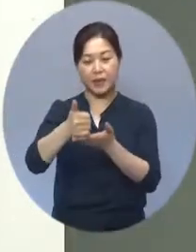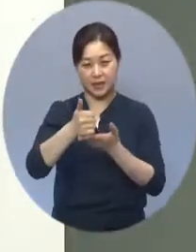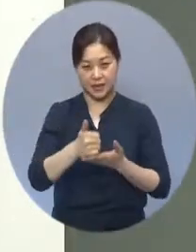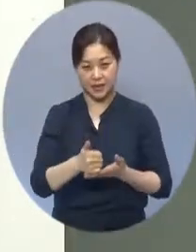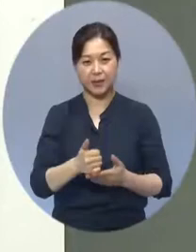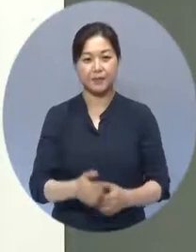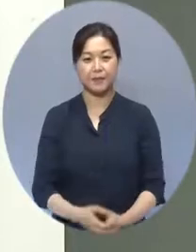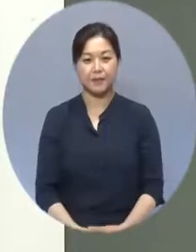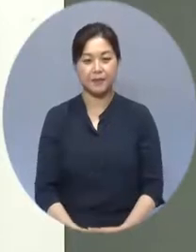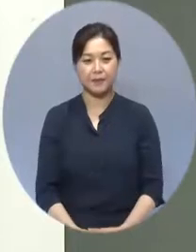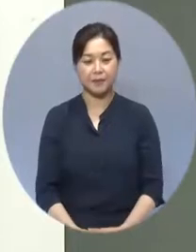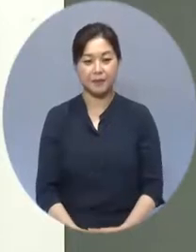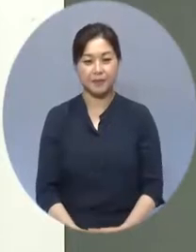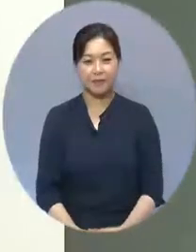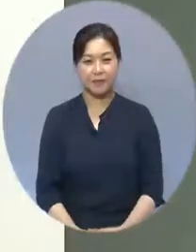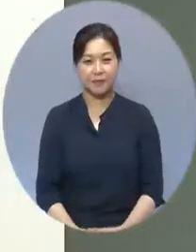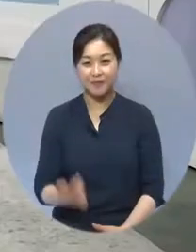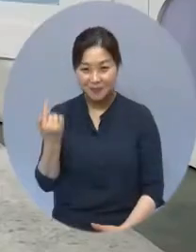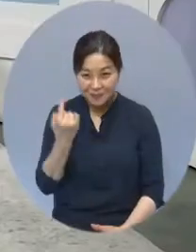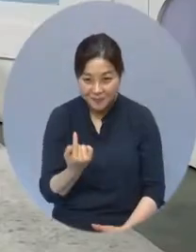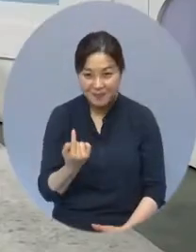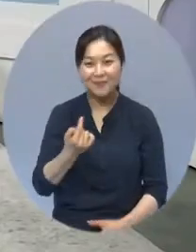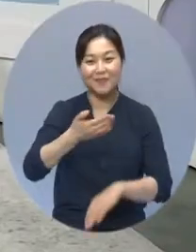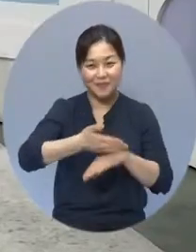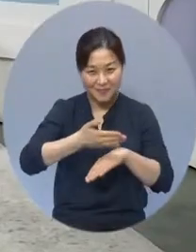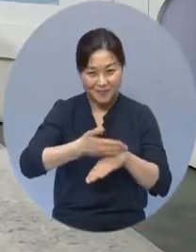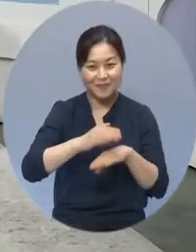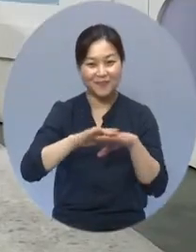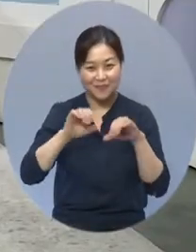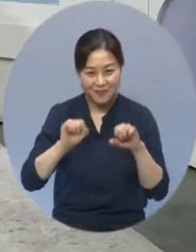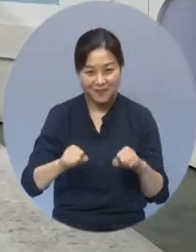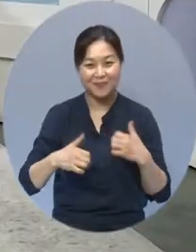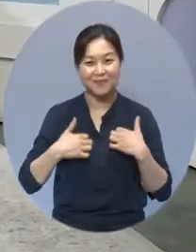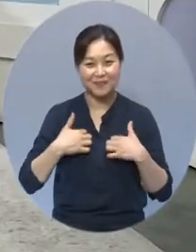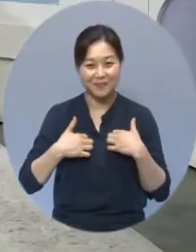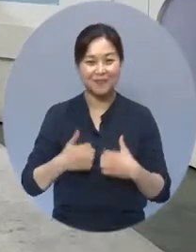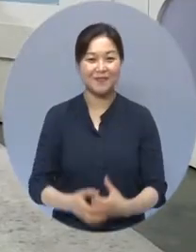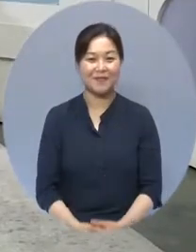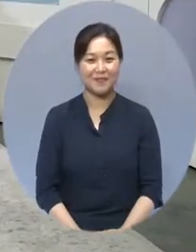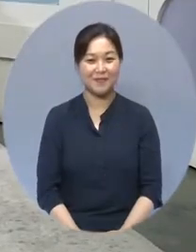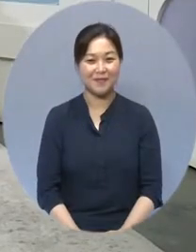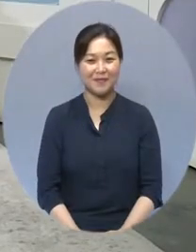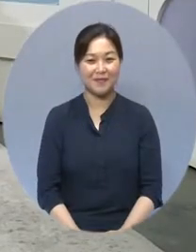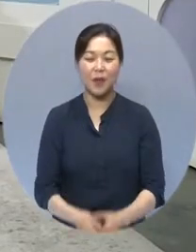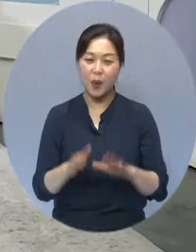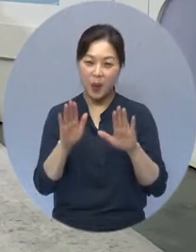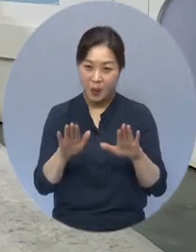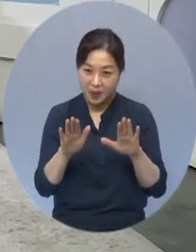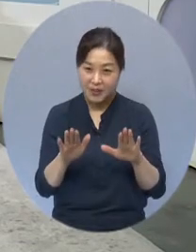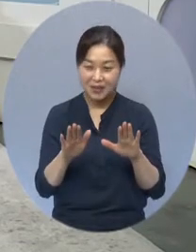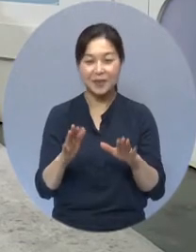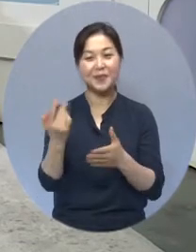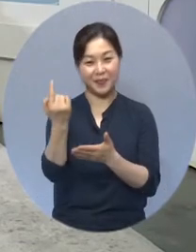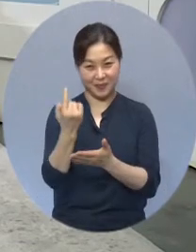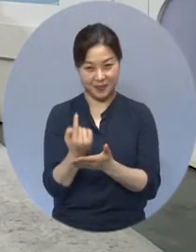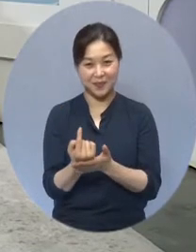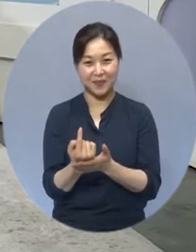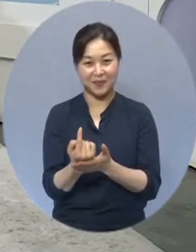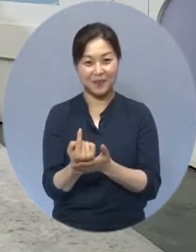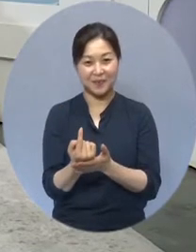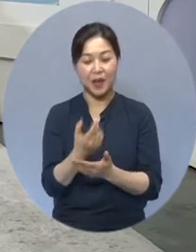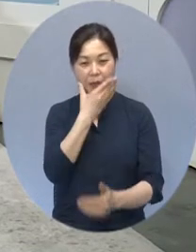초대했습니다. 나오셔서 고맙습니다. 네, 안녕하세요. 반갑습니다. 네. 오늘 모처럼 나오셨으니까 네. 우리